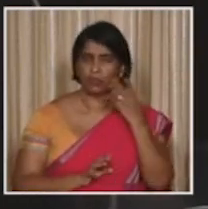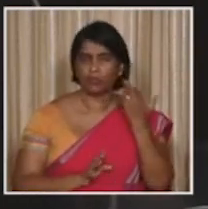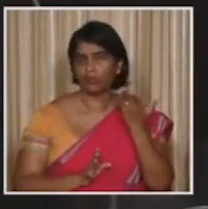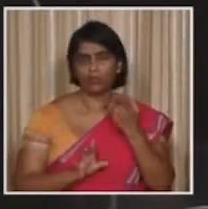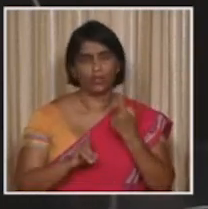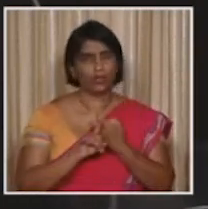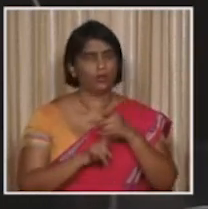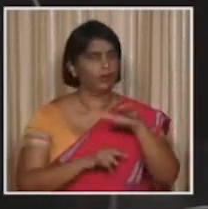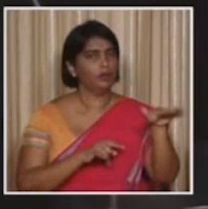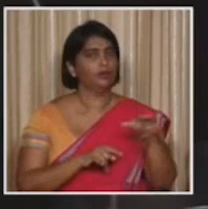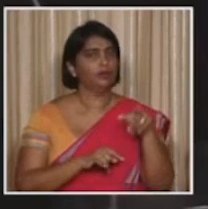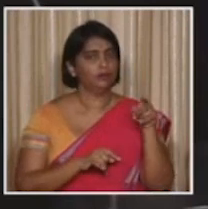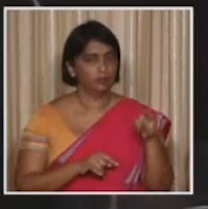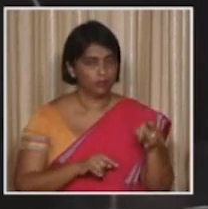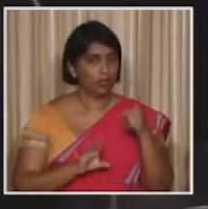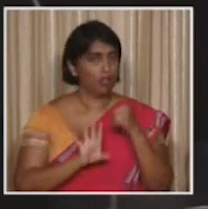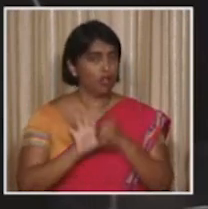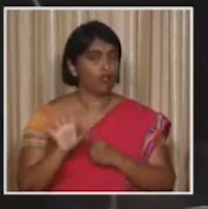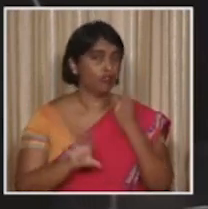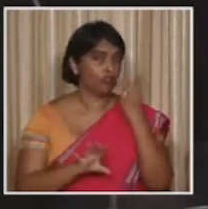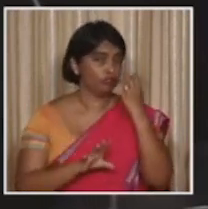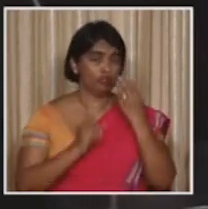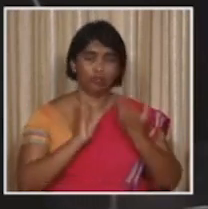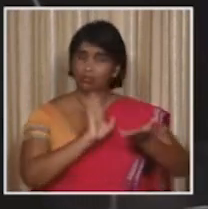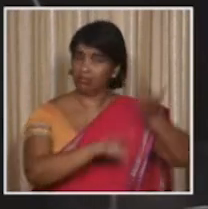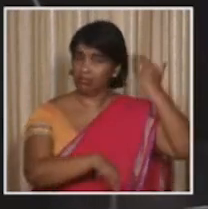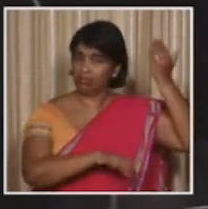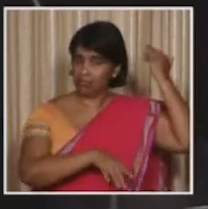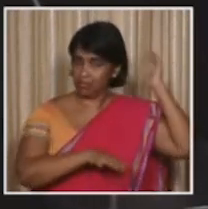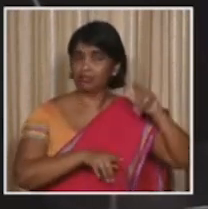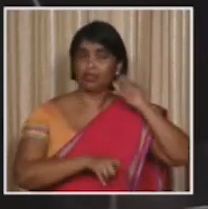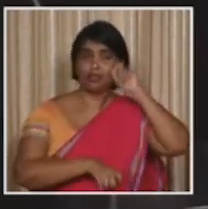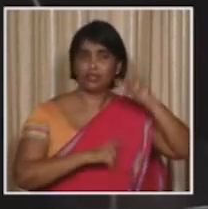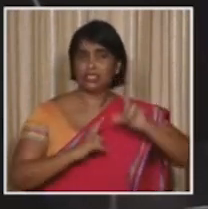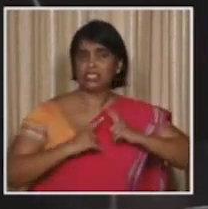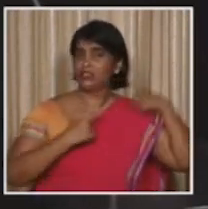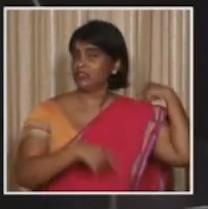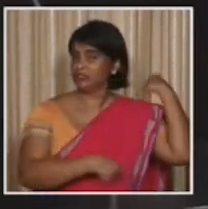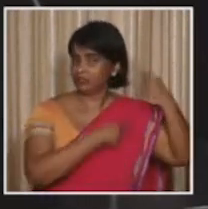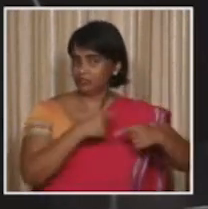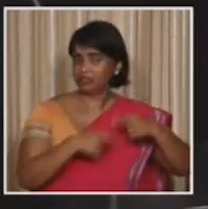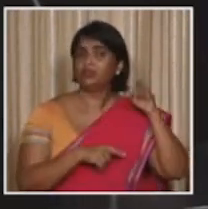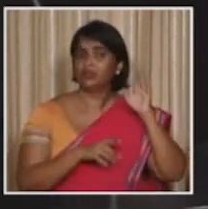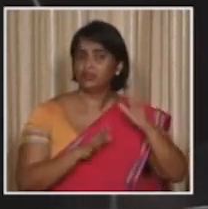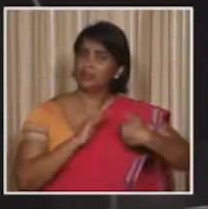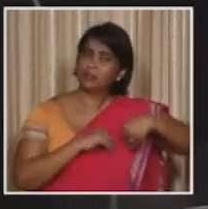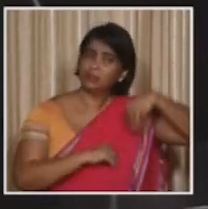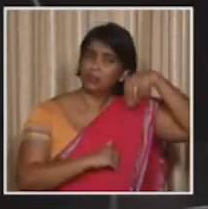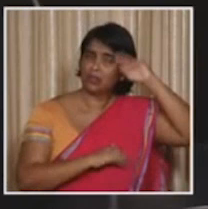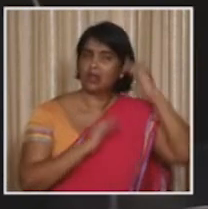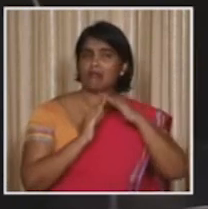தொடர்ந்து பரம்பரையாக வாழ்ந்து வருகிற ஒரு தமிழினம், அந்த கிராமத்தை அழிக்க வேண்டும் என்பதில் சிங்கள பௌத்தமும்